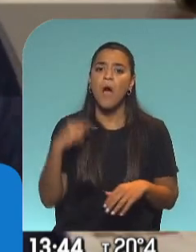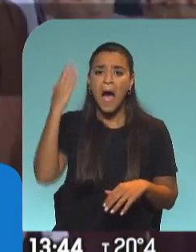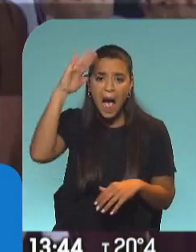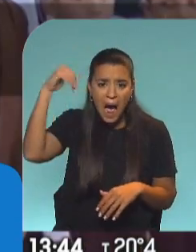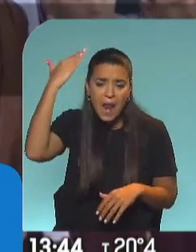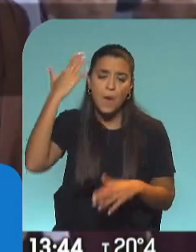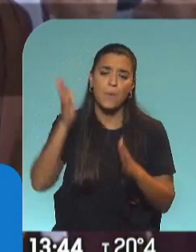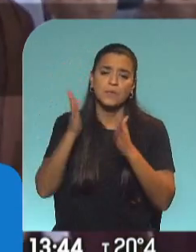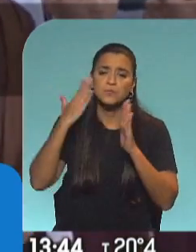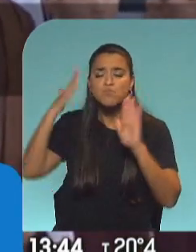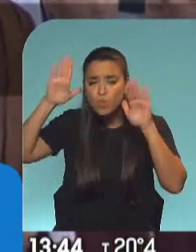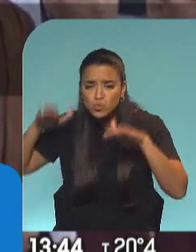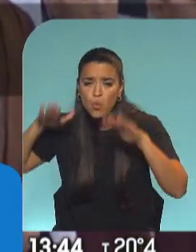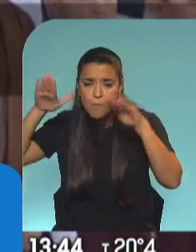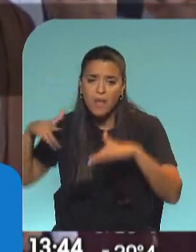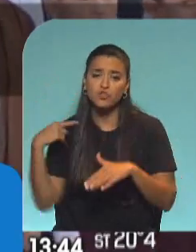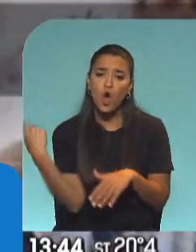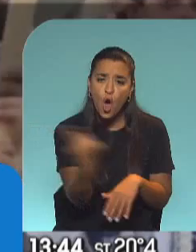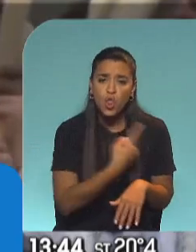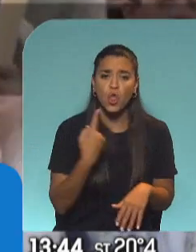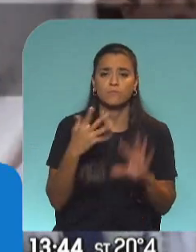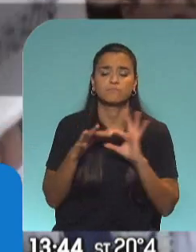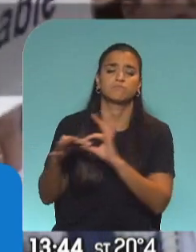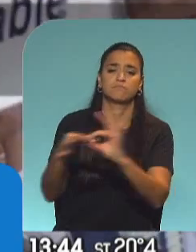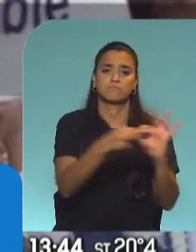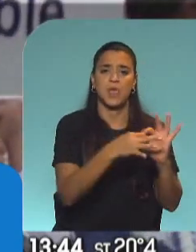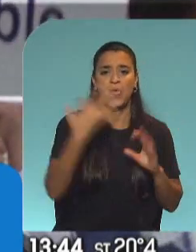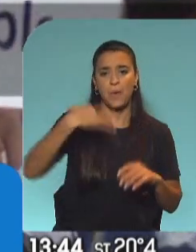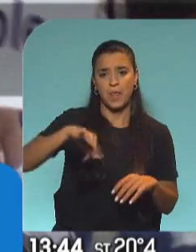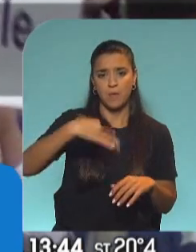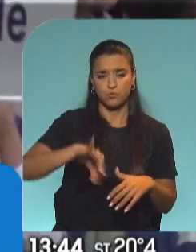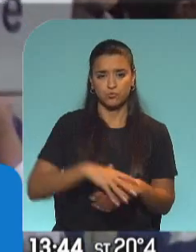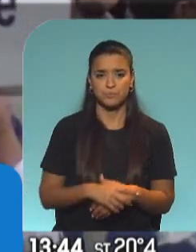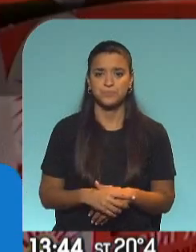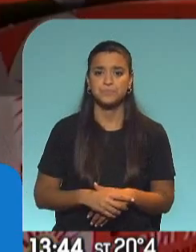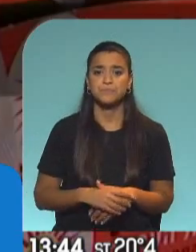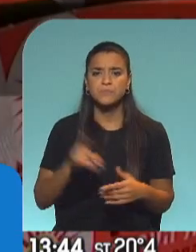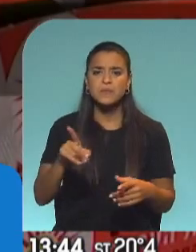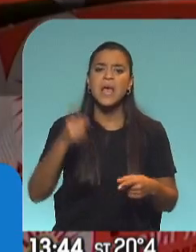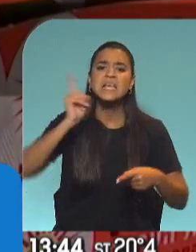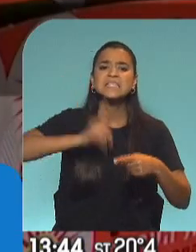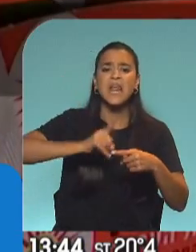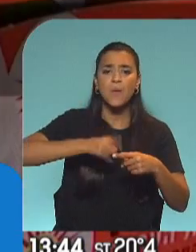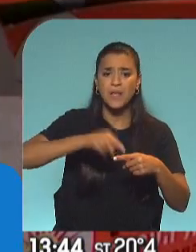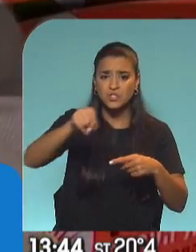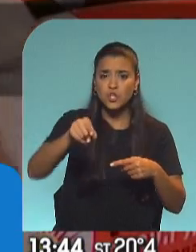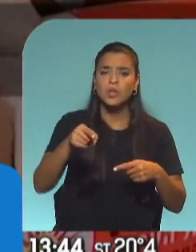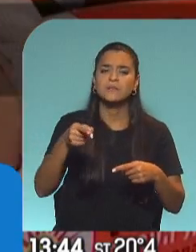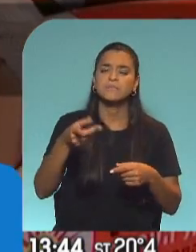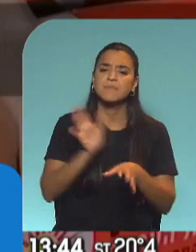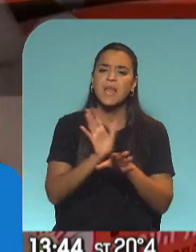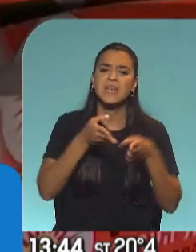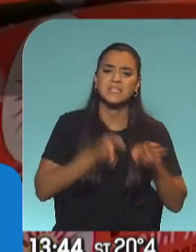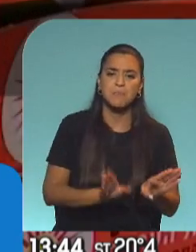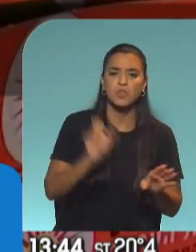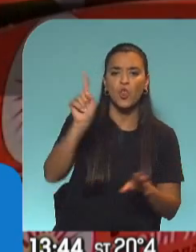احنا نكون كدولة عربية وإسلامية كلنا إيد واحدة. بدي أوصل رسالة إنه القذر الكل